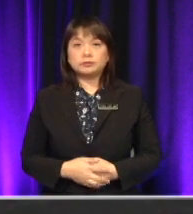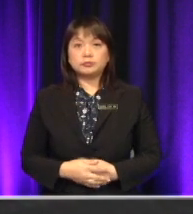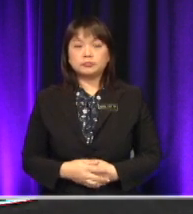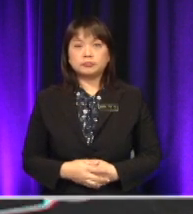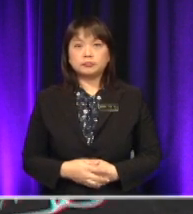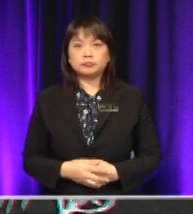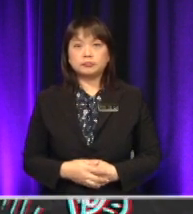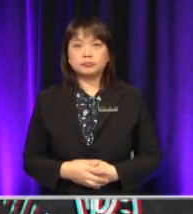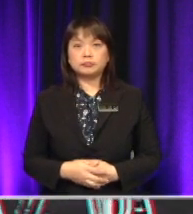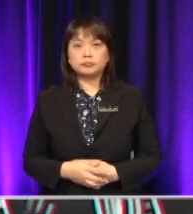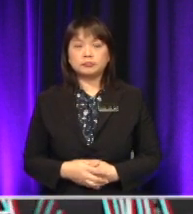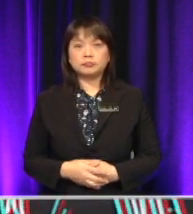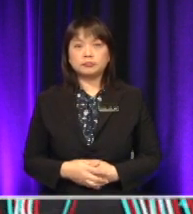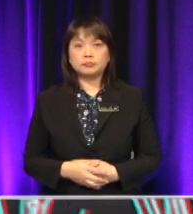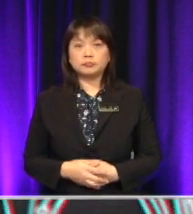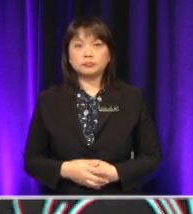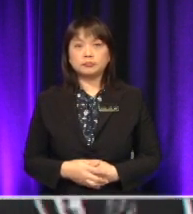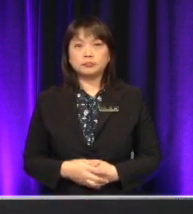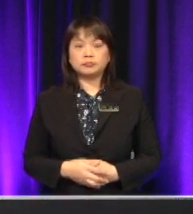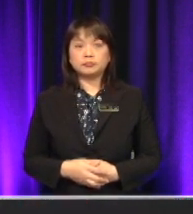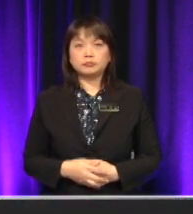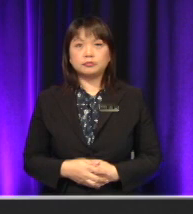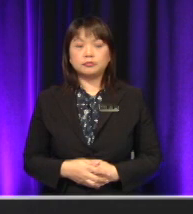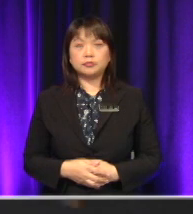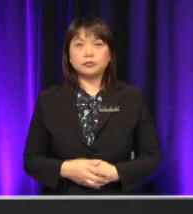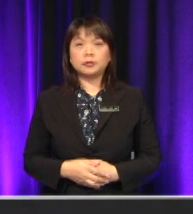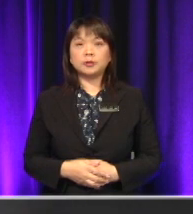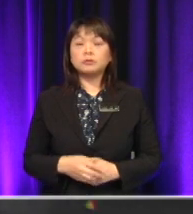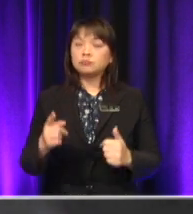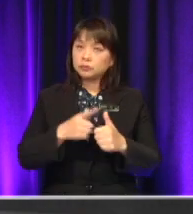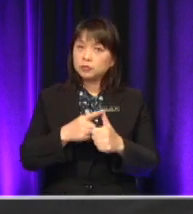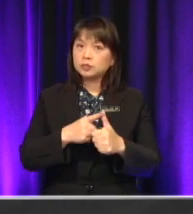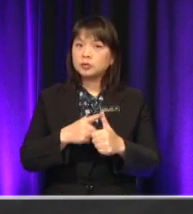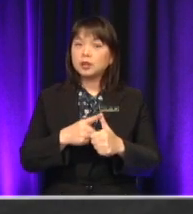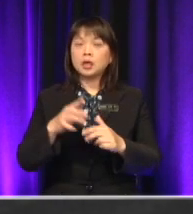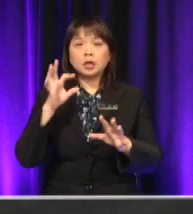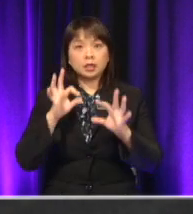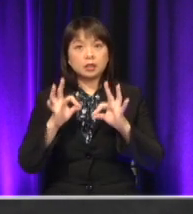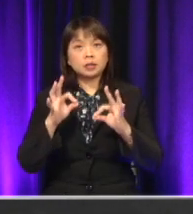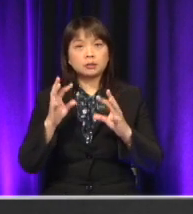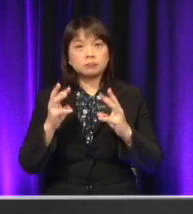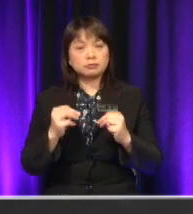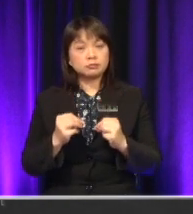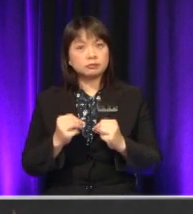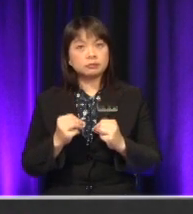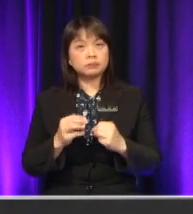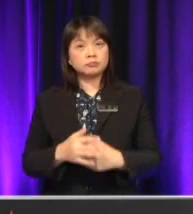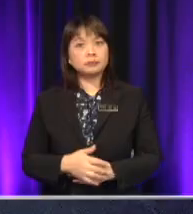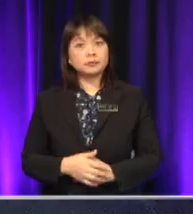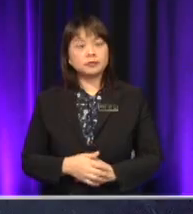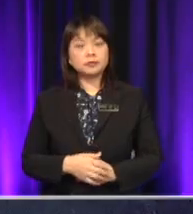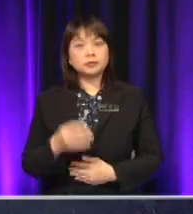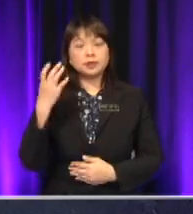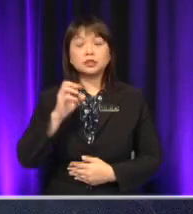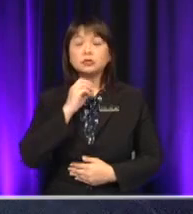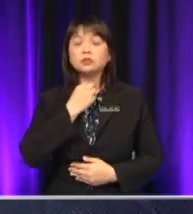rasa saya akan jerit api. Jerit api. Api. Lebih berilmiah sikit selain daripada tu. Bagus dah tu. Jerit tu bagus. Cikgu